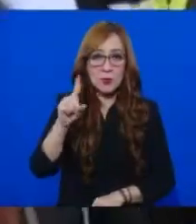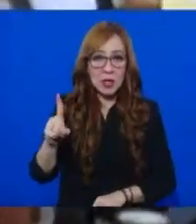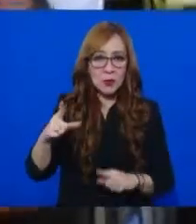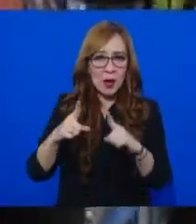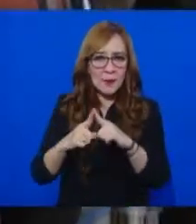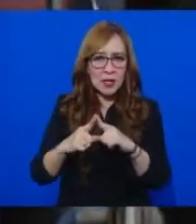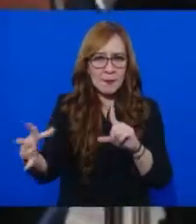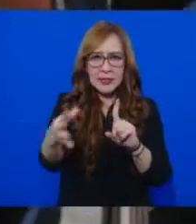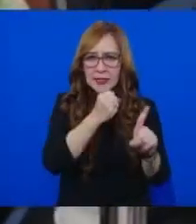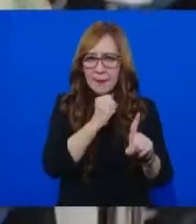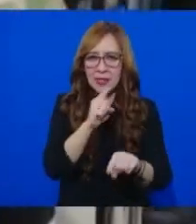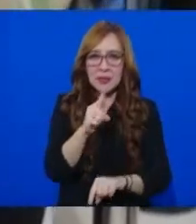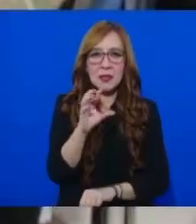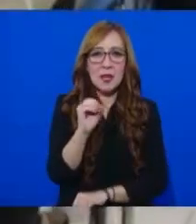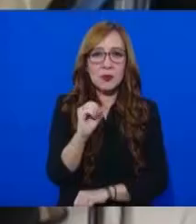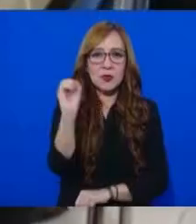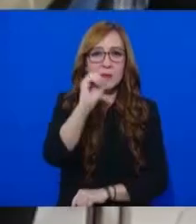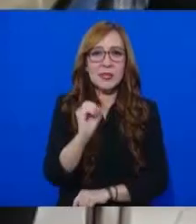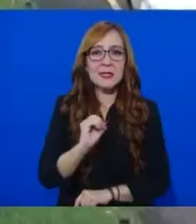mencapai 100%.